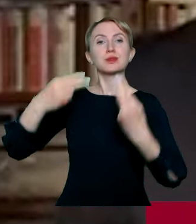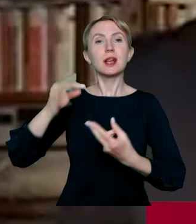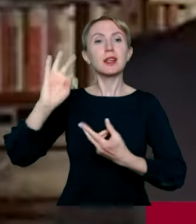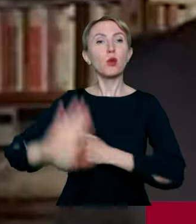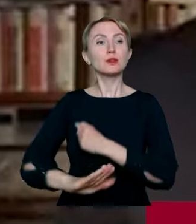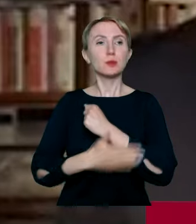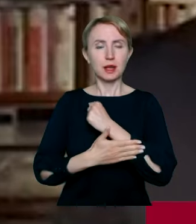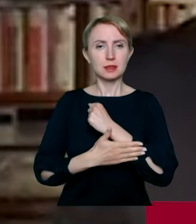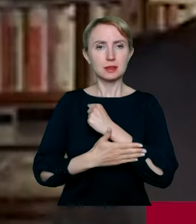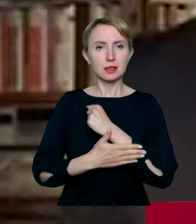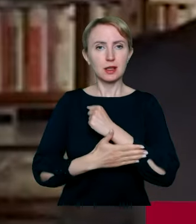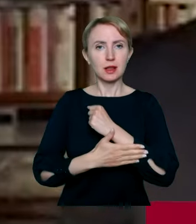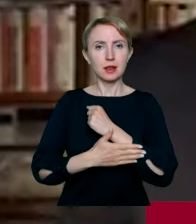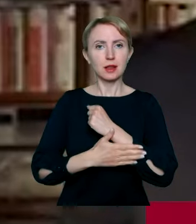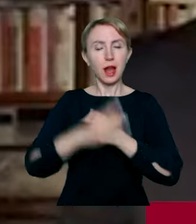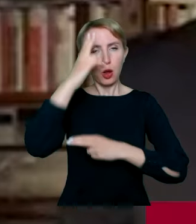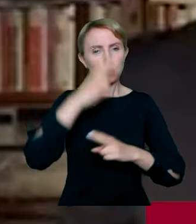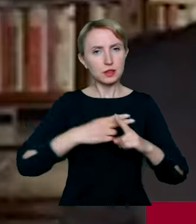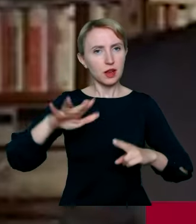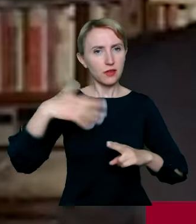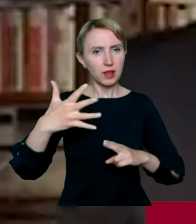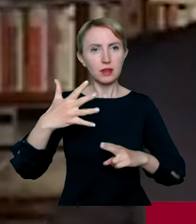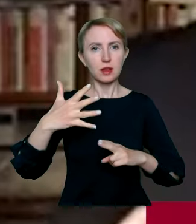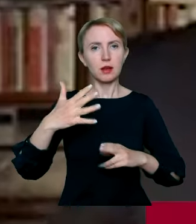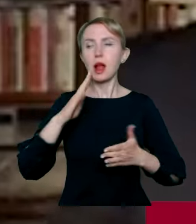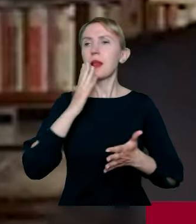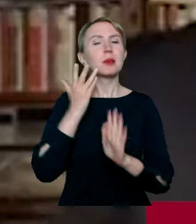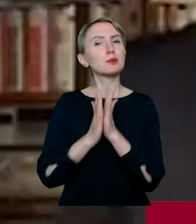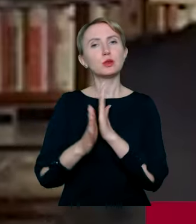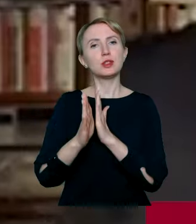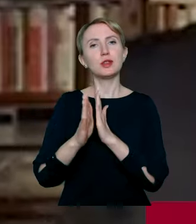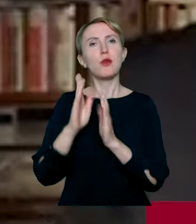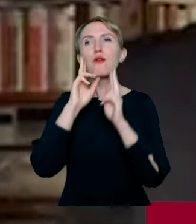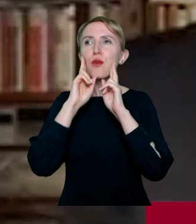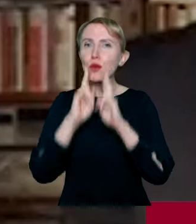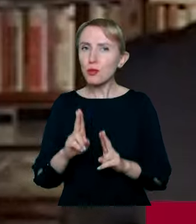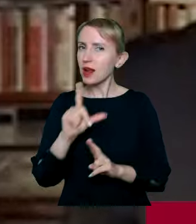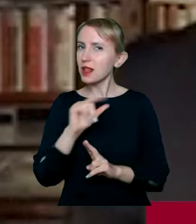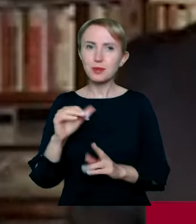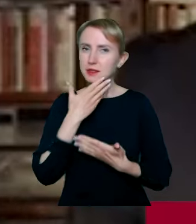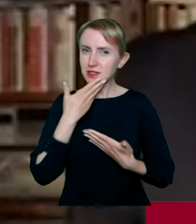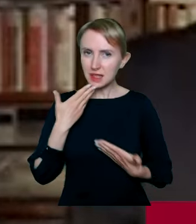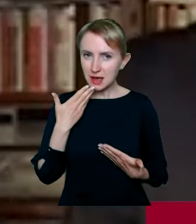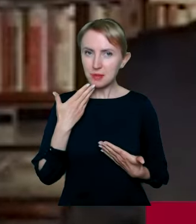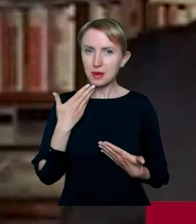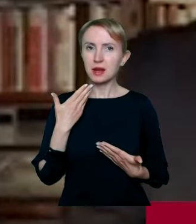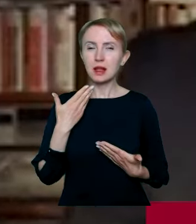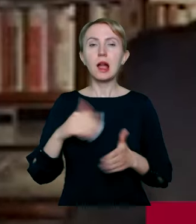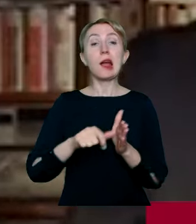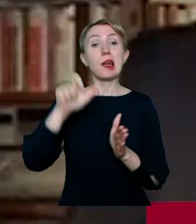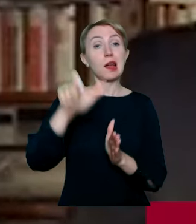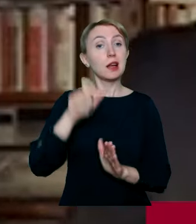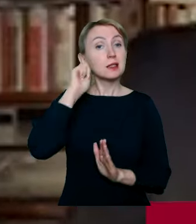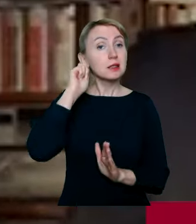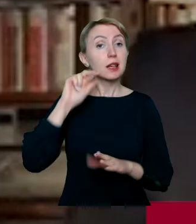poparcie konserwatywnej, ale nie związanej bezpośrednio formalnie z Prawem i Sprawiedliwością kandydatce, no